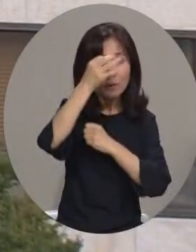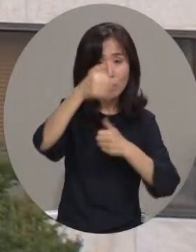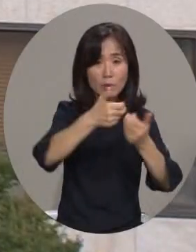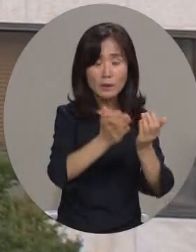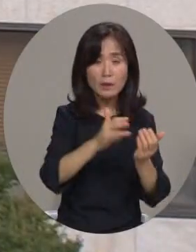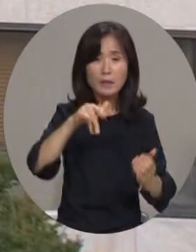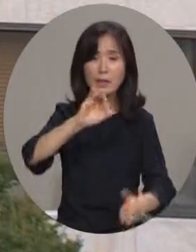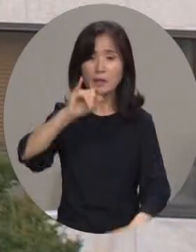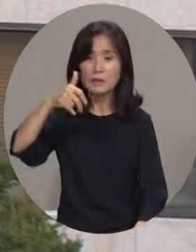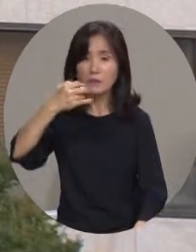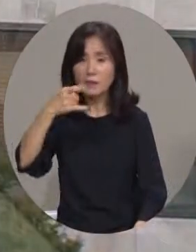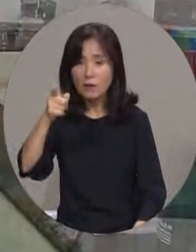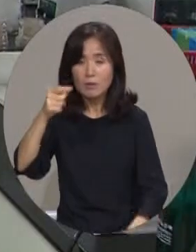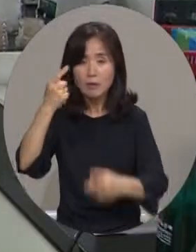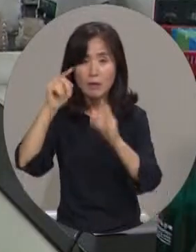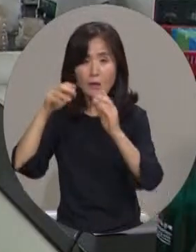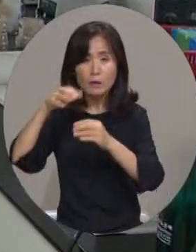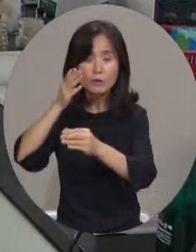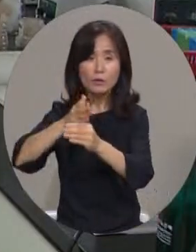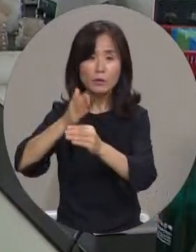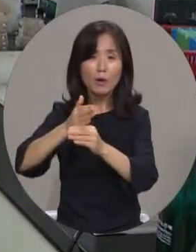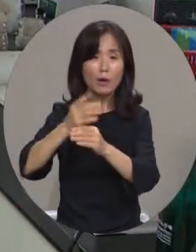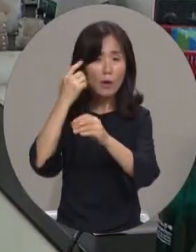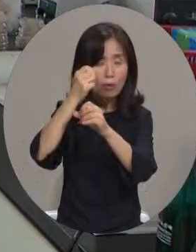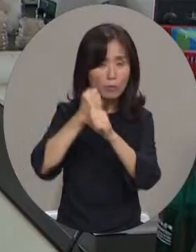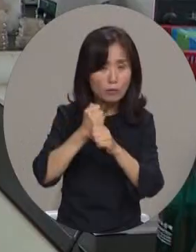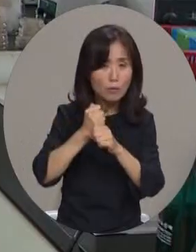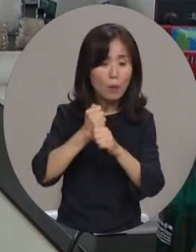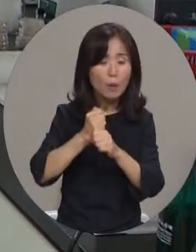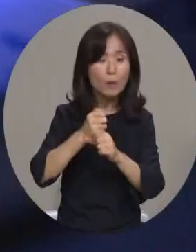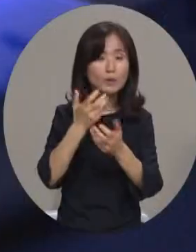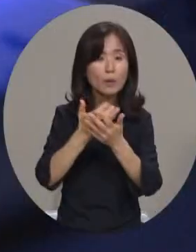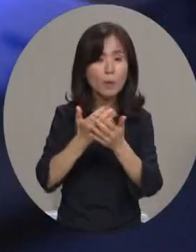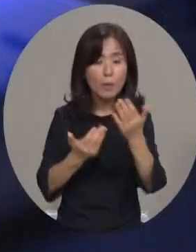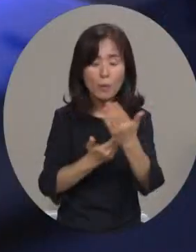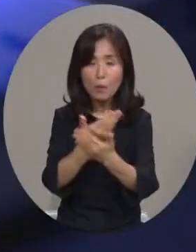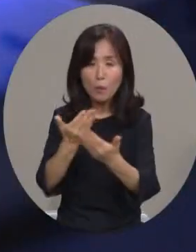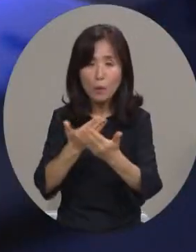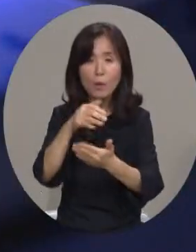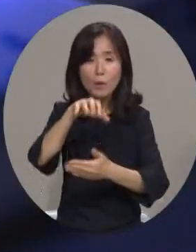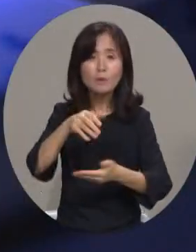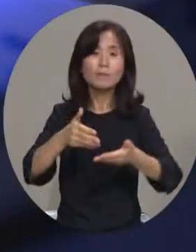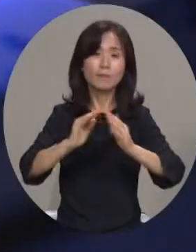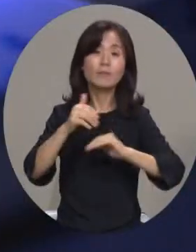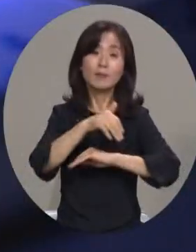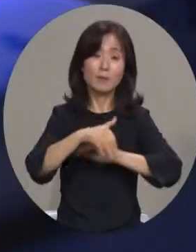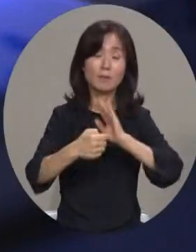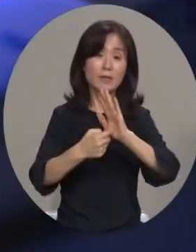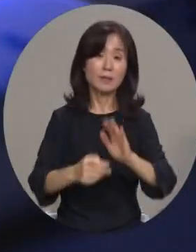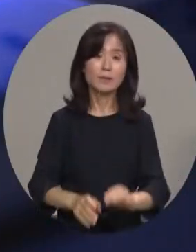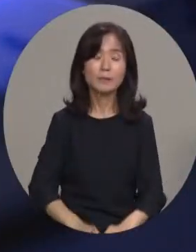중심으로 연구데이터 연결 위한 플랫폼을 구축하겠다고 밝혔습니다 EBS 뉴스 송성환입니다